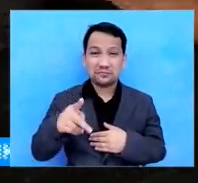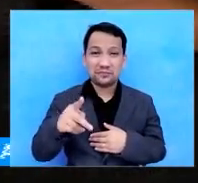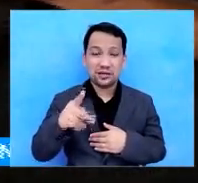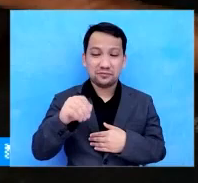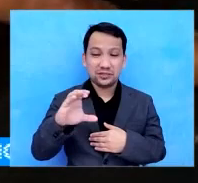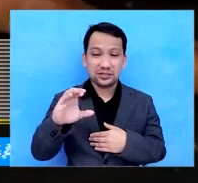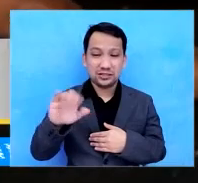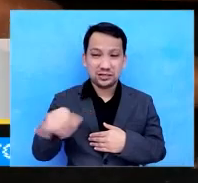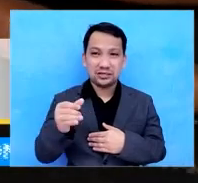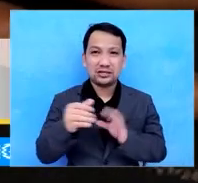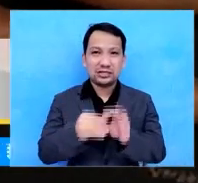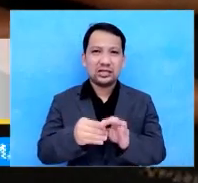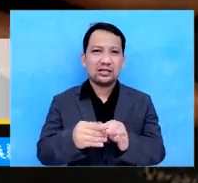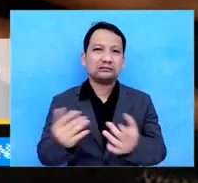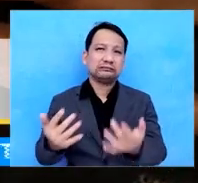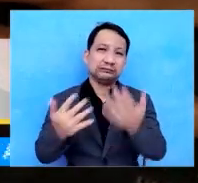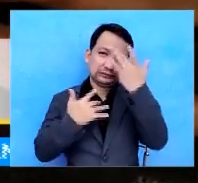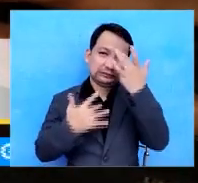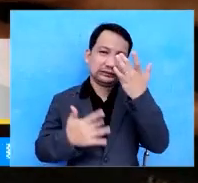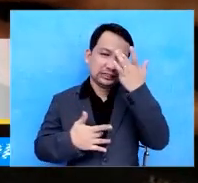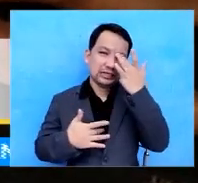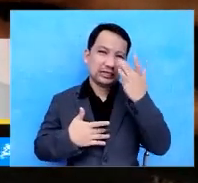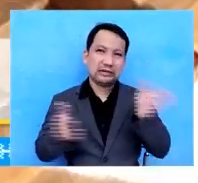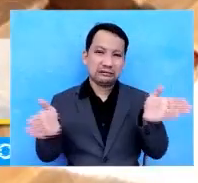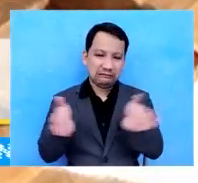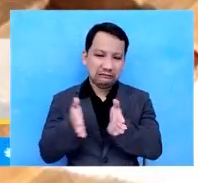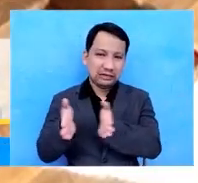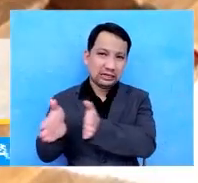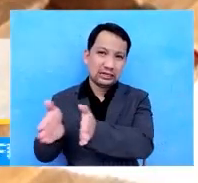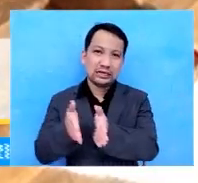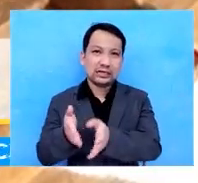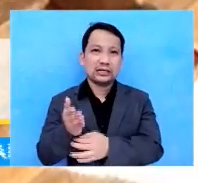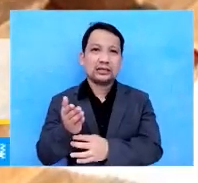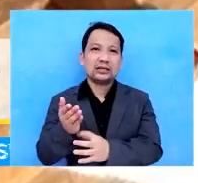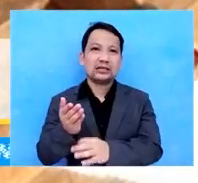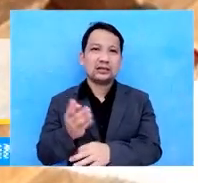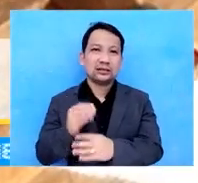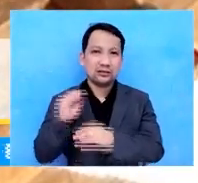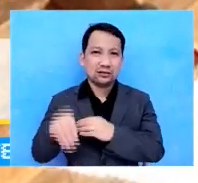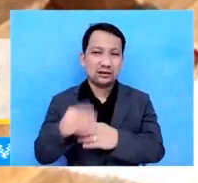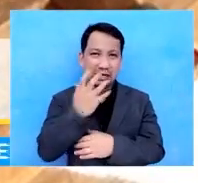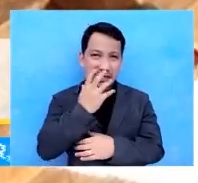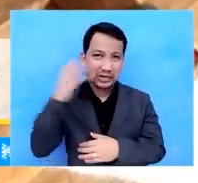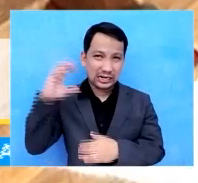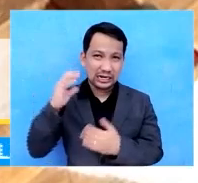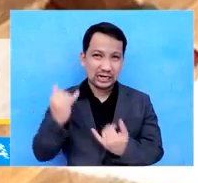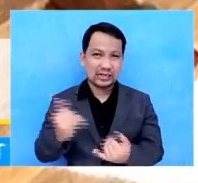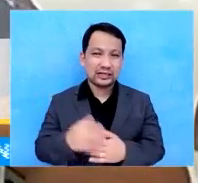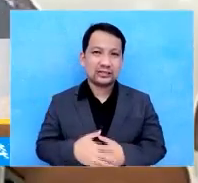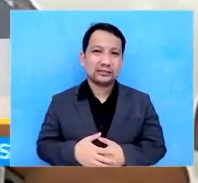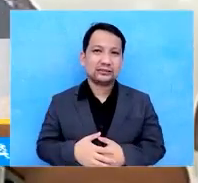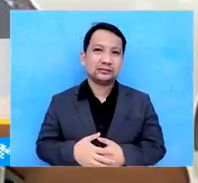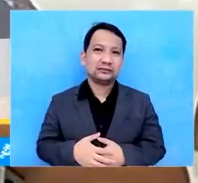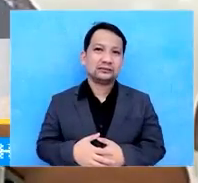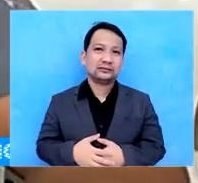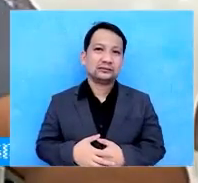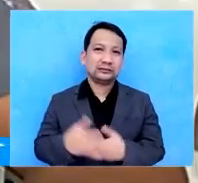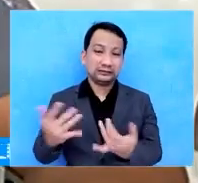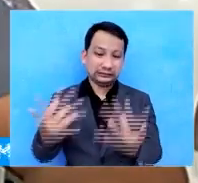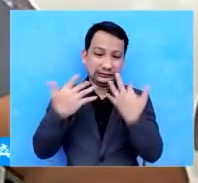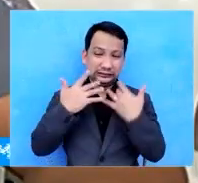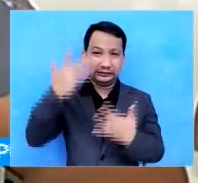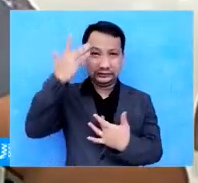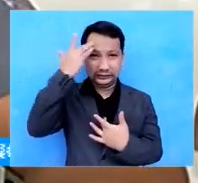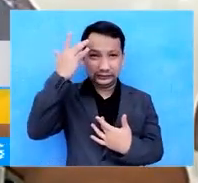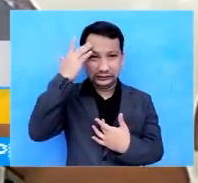nagkakahawaan na ng sakit ang mga preso sa sobrang siksikan na mas pinalala pa ng mainit na panahon. Nagkakahawahan sila sa loob. So